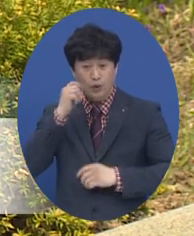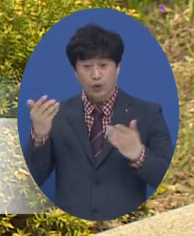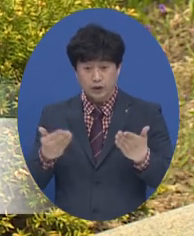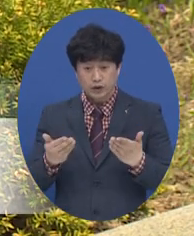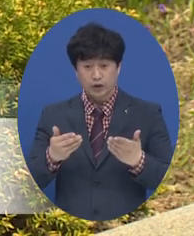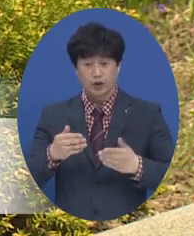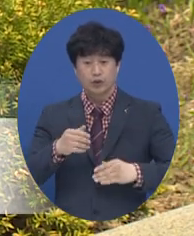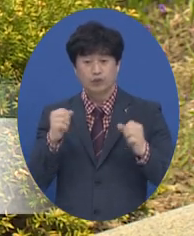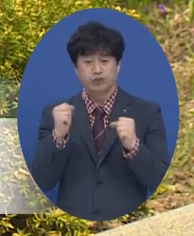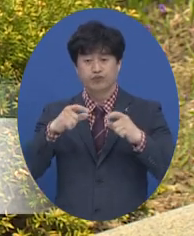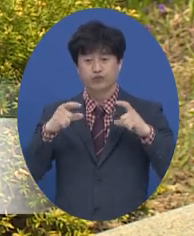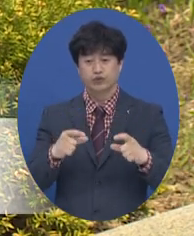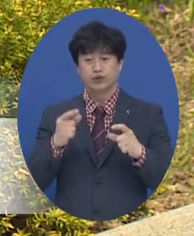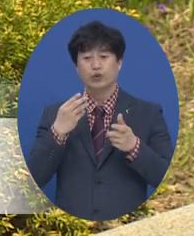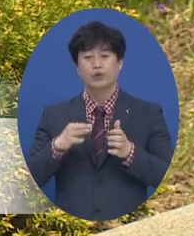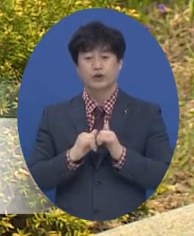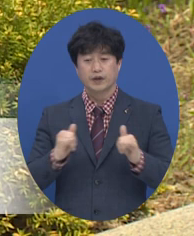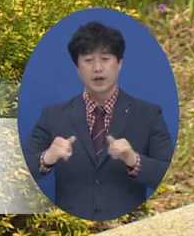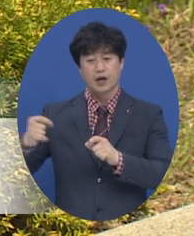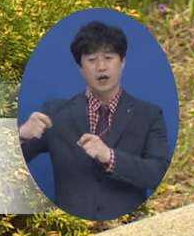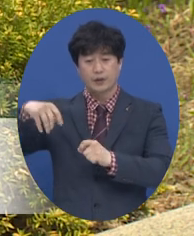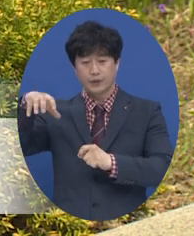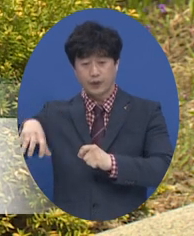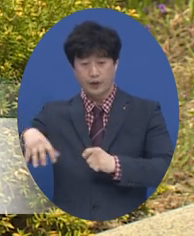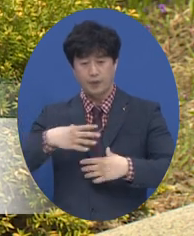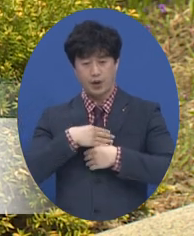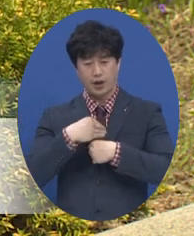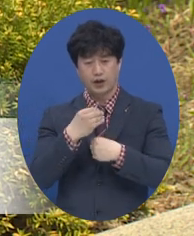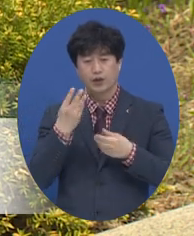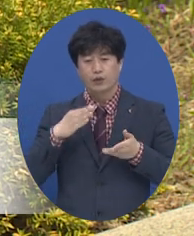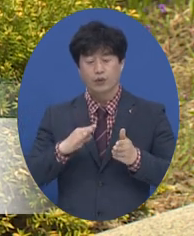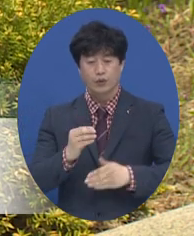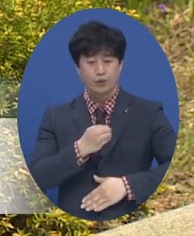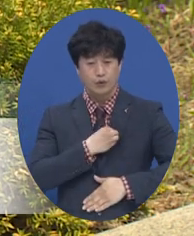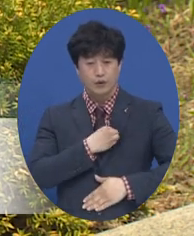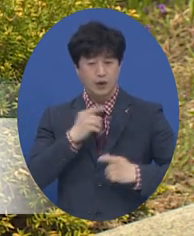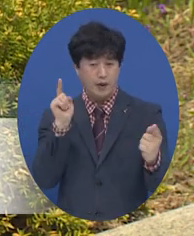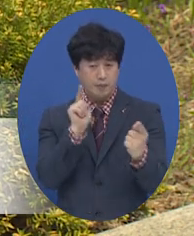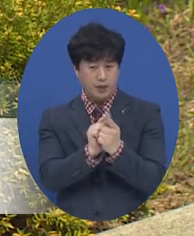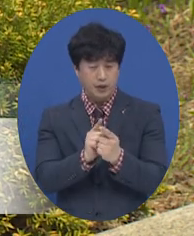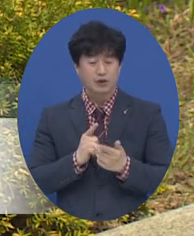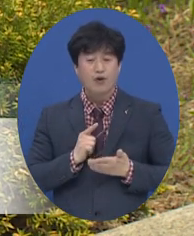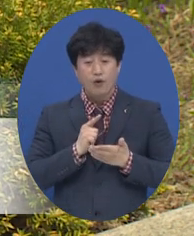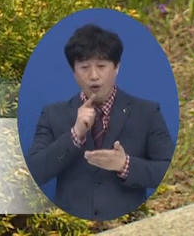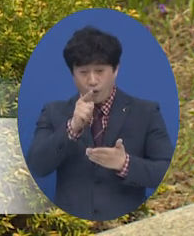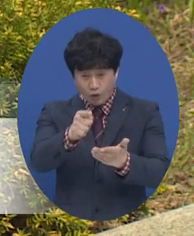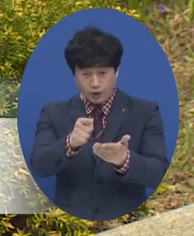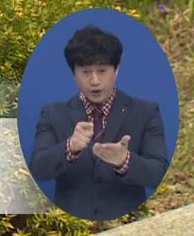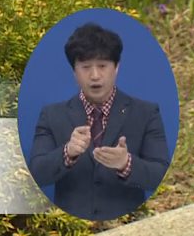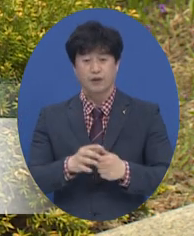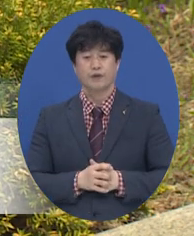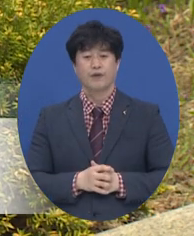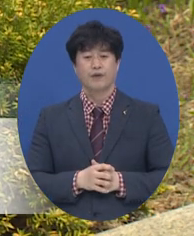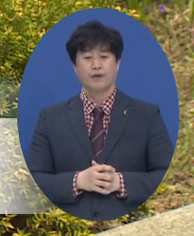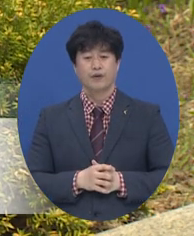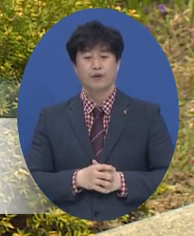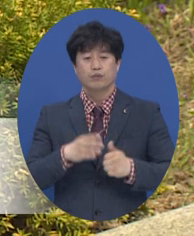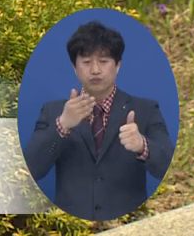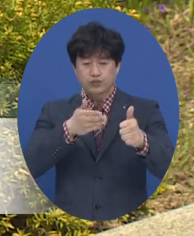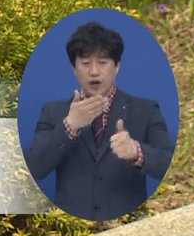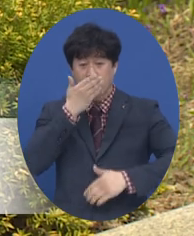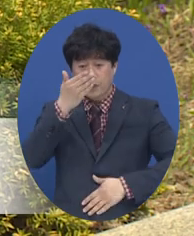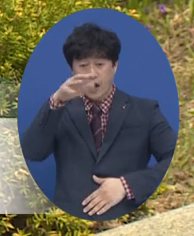어려운 일이 있을 때 북부 지역 구민들이 가까운데서 편하게 도 의원들을 만나서 전화도 거리도